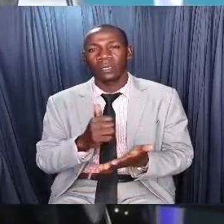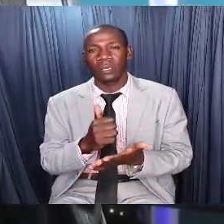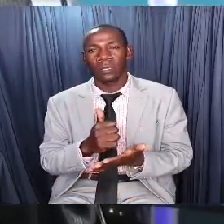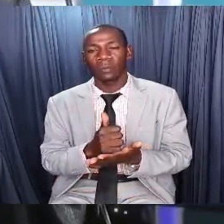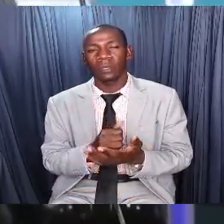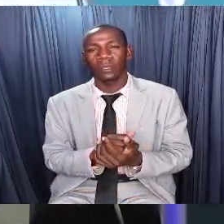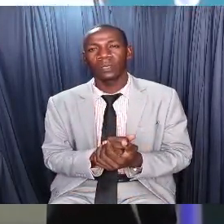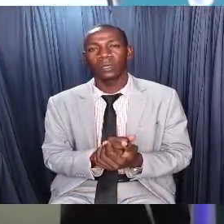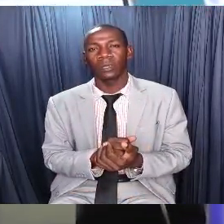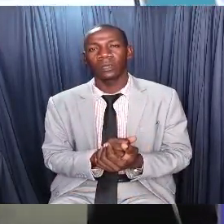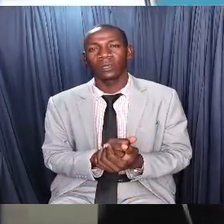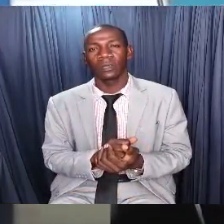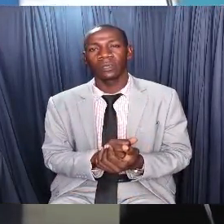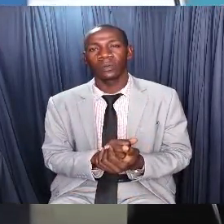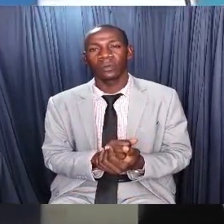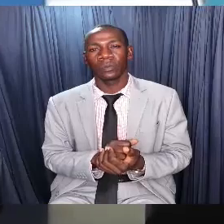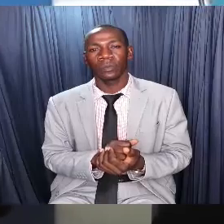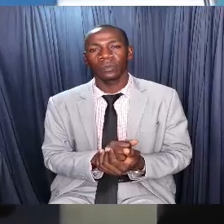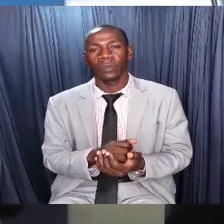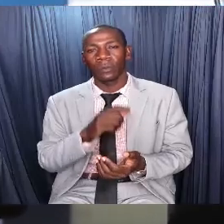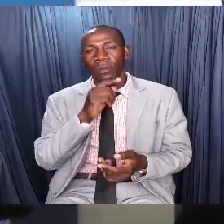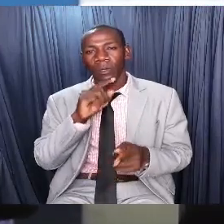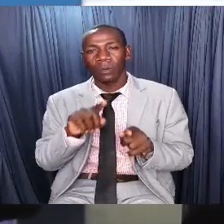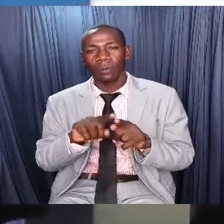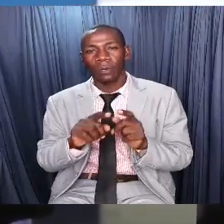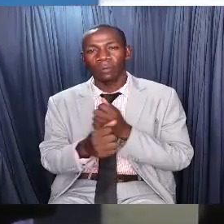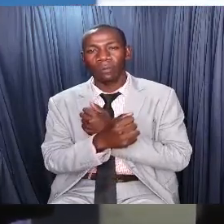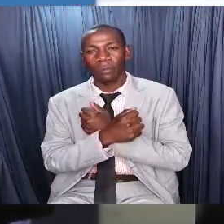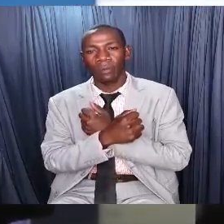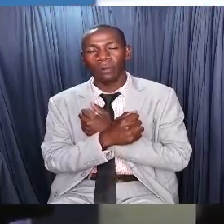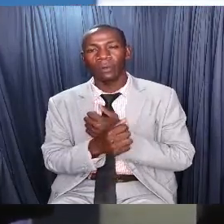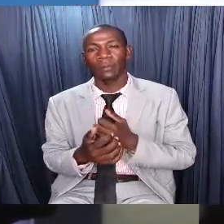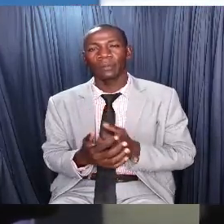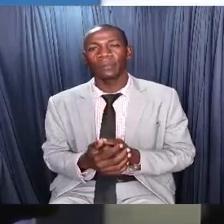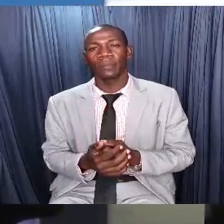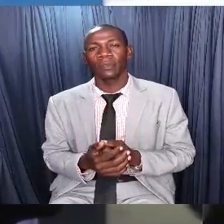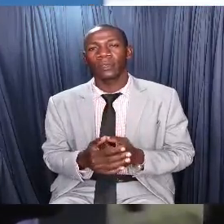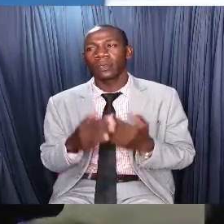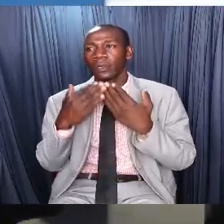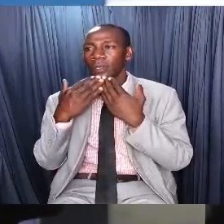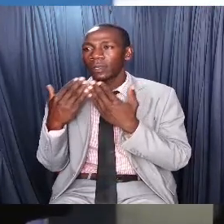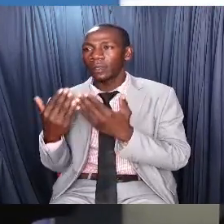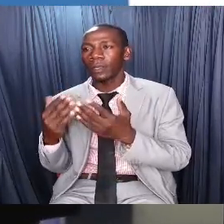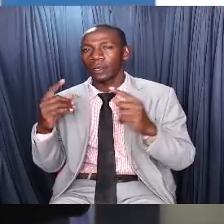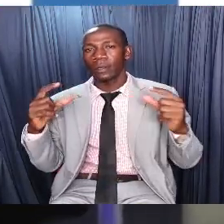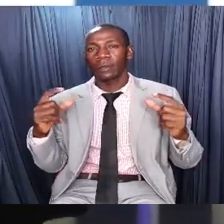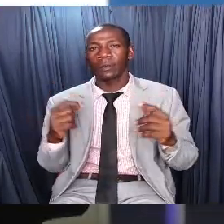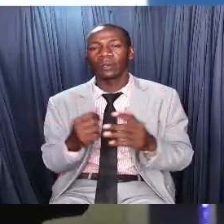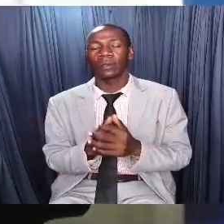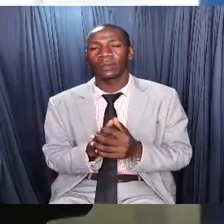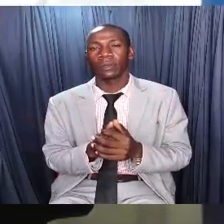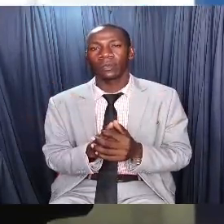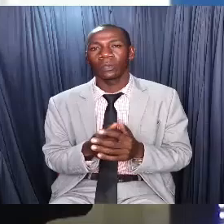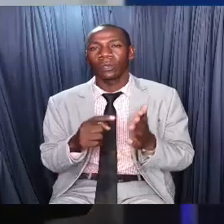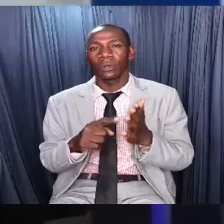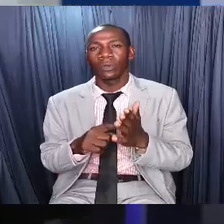Amen. Amen. Ndugu zangu wapendwa, my beloved brethren, hii ni shukrani kubwa. This is so great gratitude